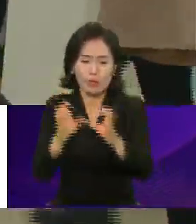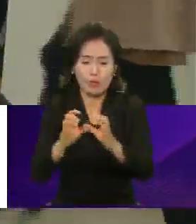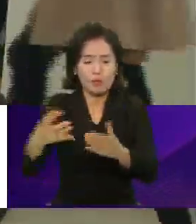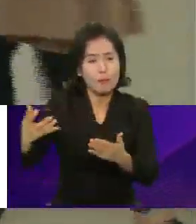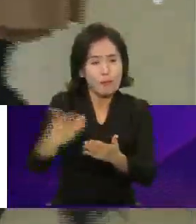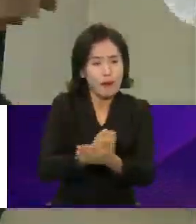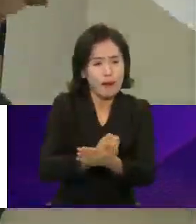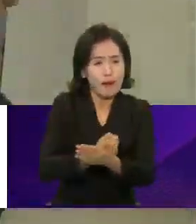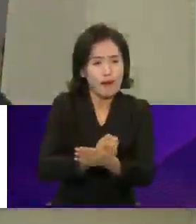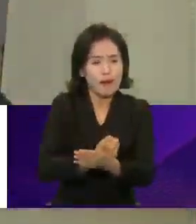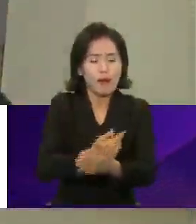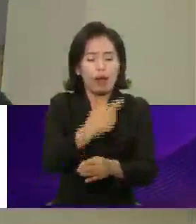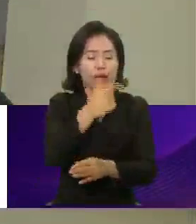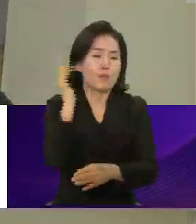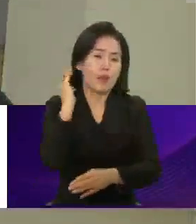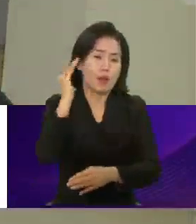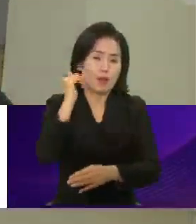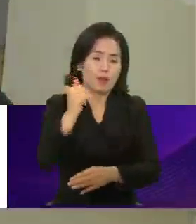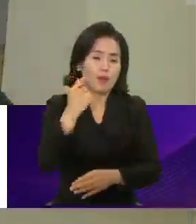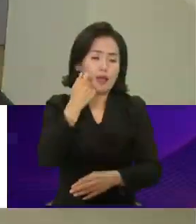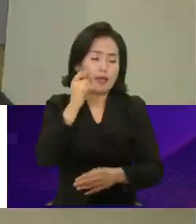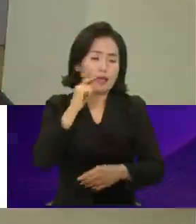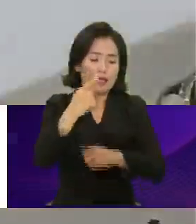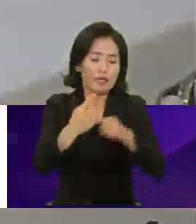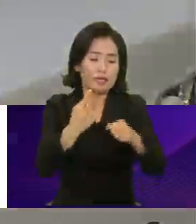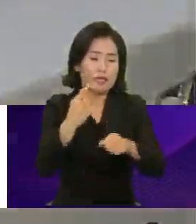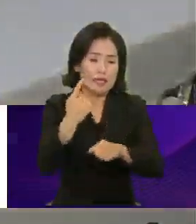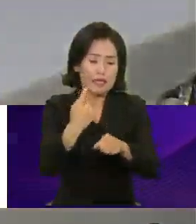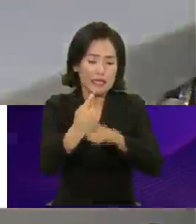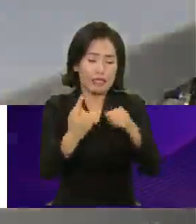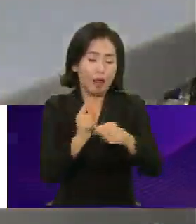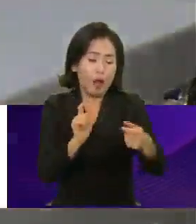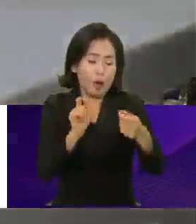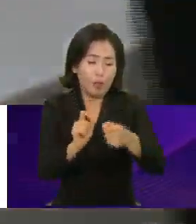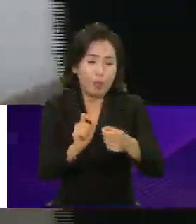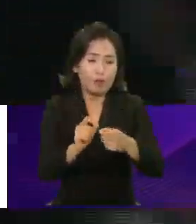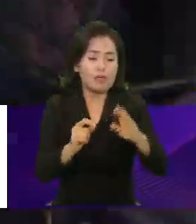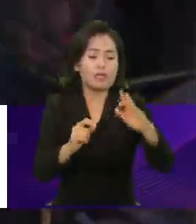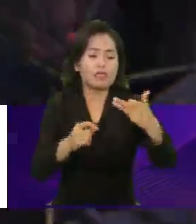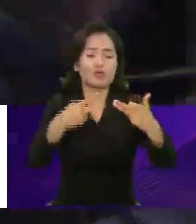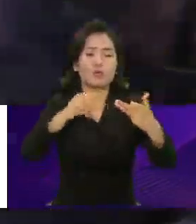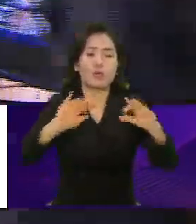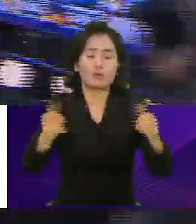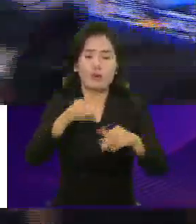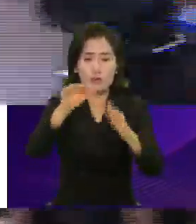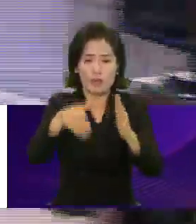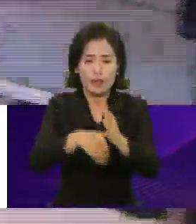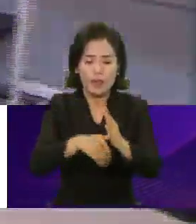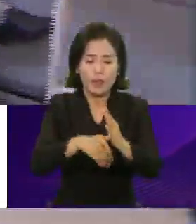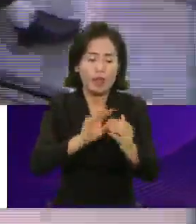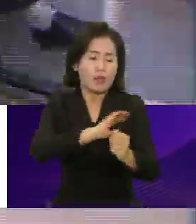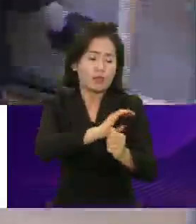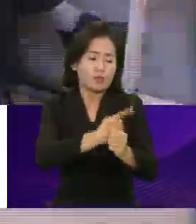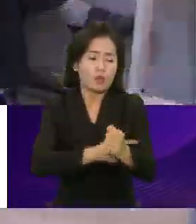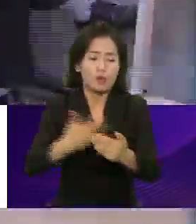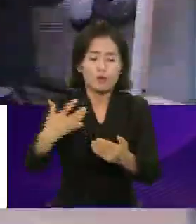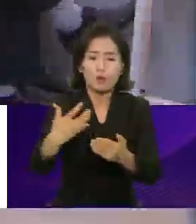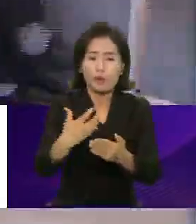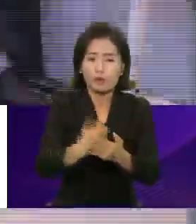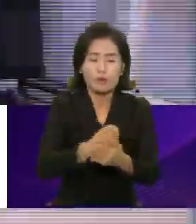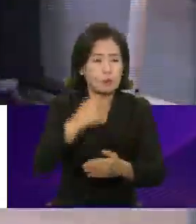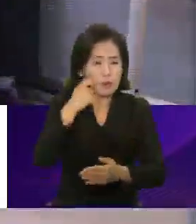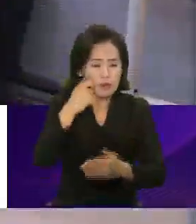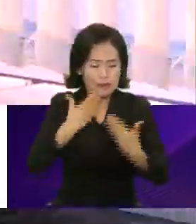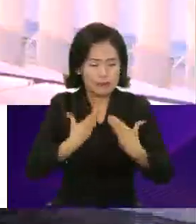탈환이냐. 대선을 1년 반 앞두고 치러진 2012년 19대 총선은 집권 능력을 보이지 못하고